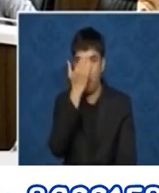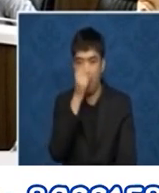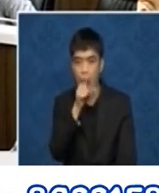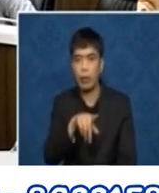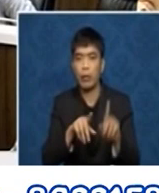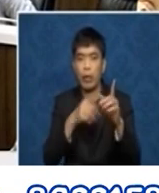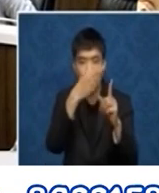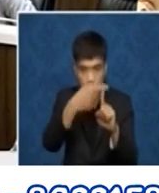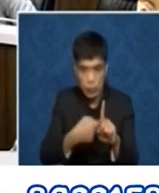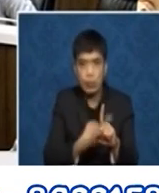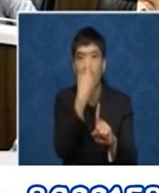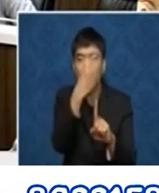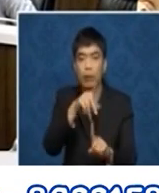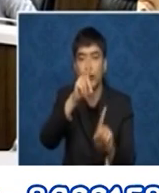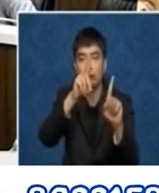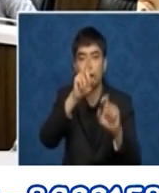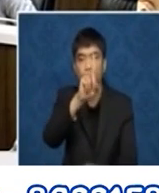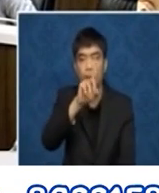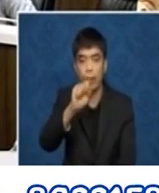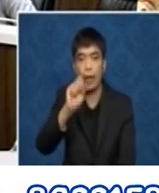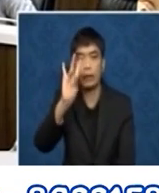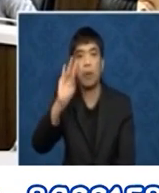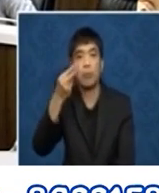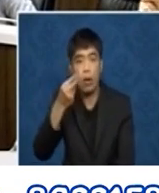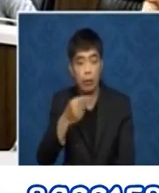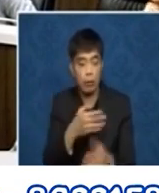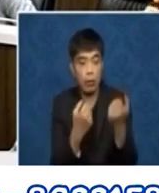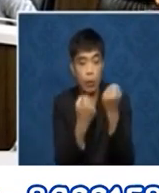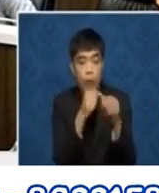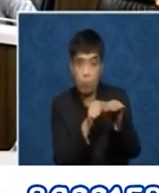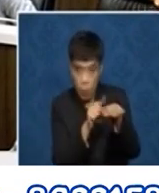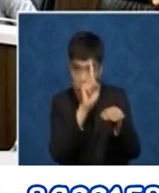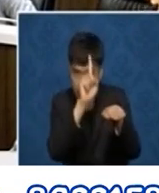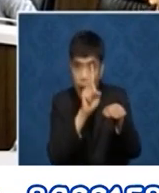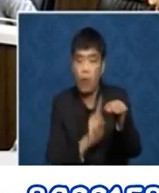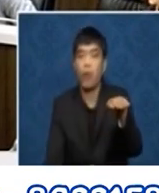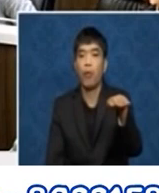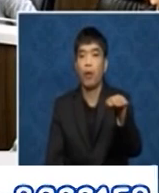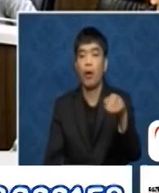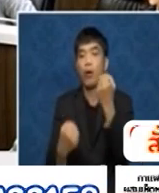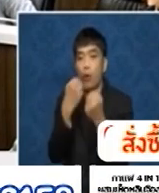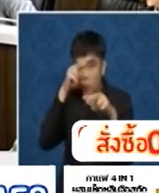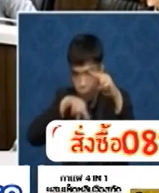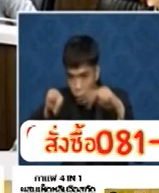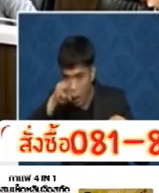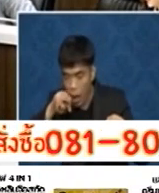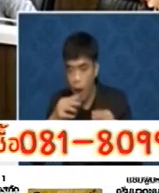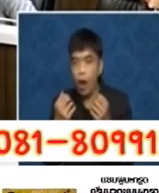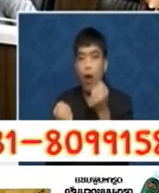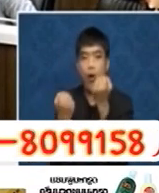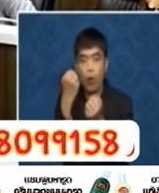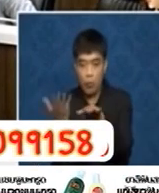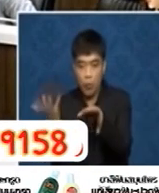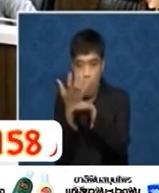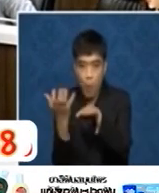170,000 บาทต่อเดือนรถยนต์ไฟฟ้าแบบตรวจการรถยนต์บรรทุกรถโดยสารที่มีจำนวนมาก